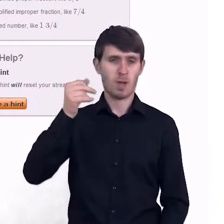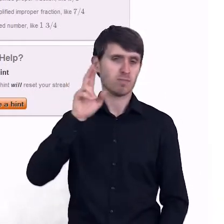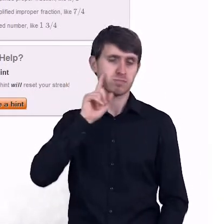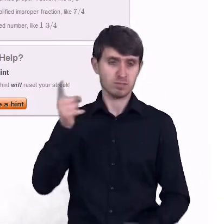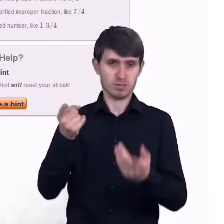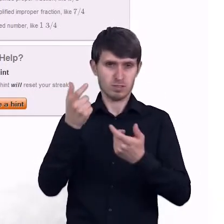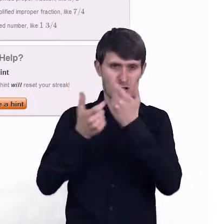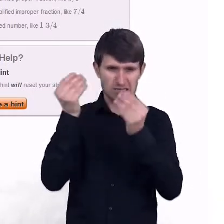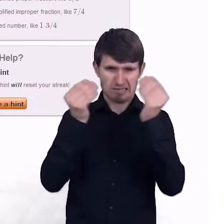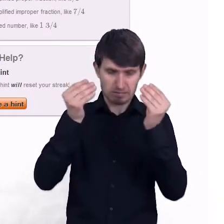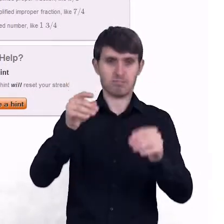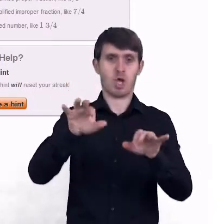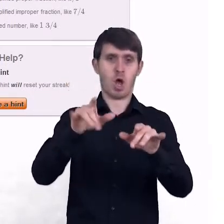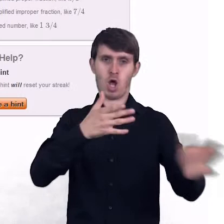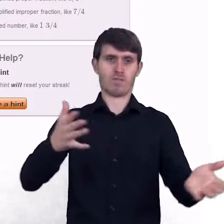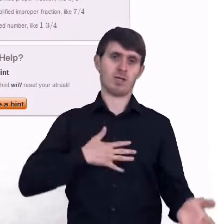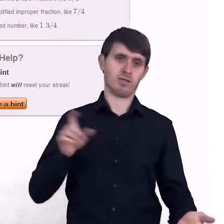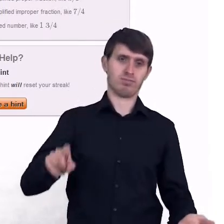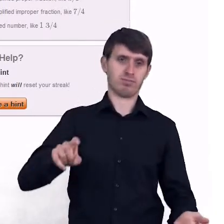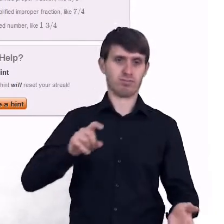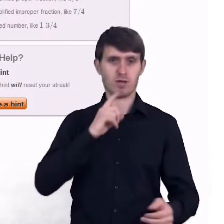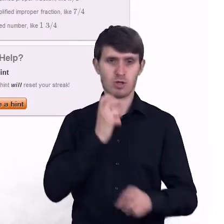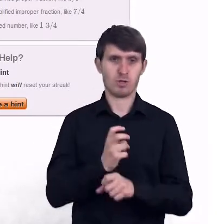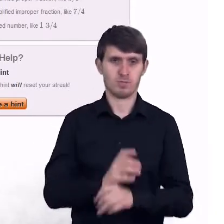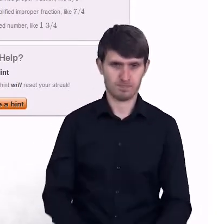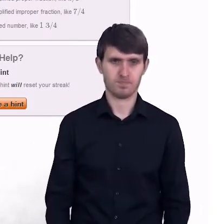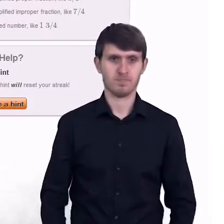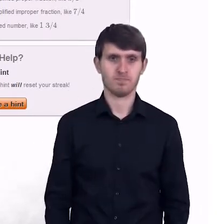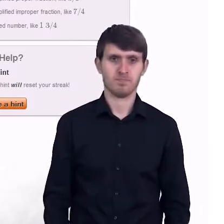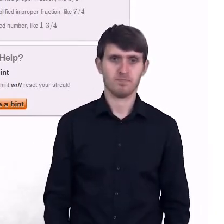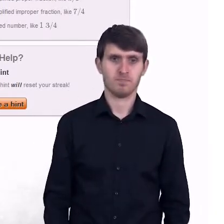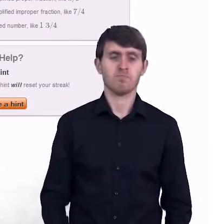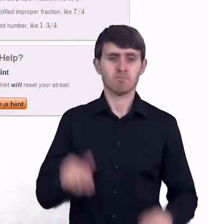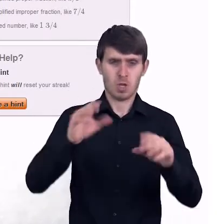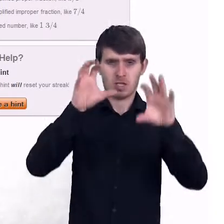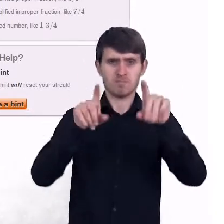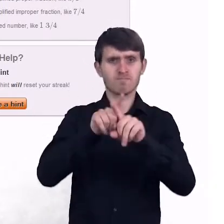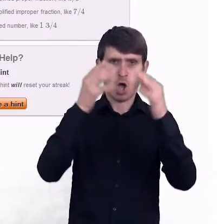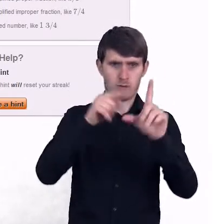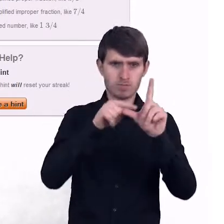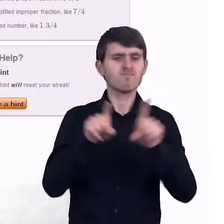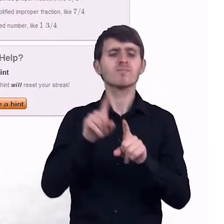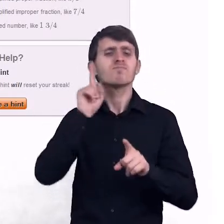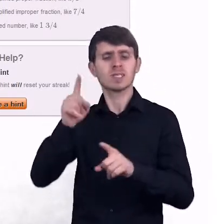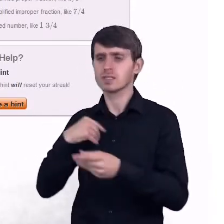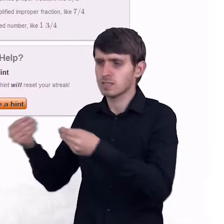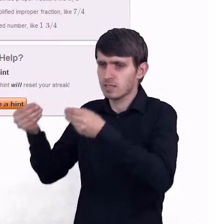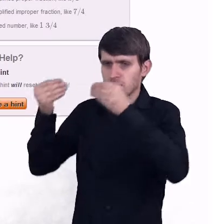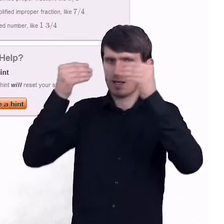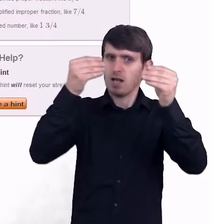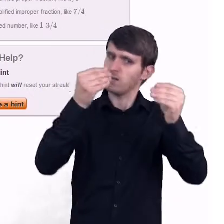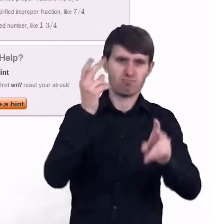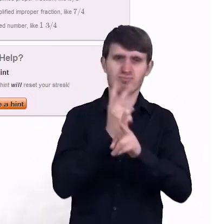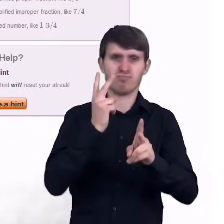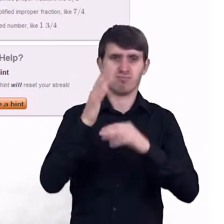stworzył komputerowy kątomierz i za chwilę zrobimy z niego użytek możemy nim zmierzyć każdy kąt tak